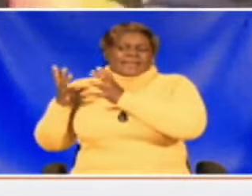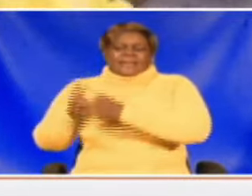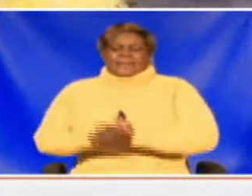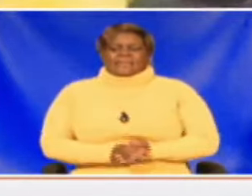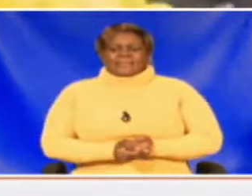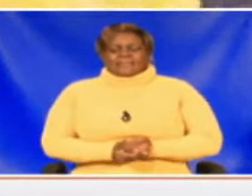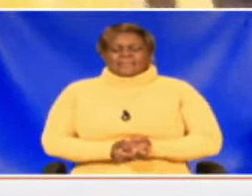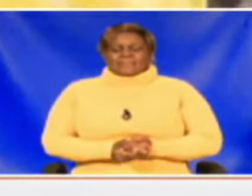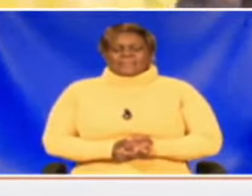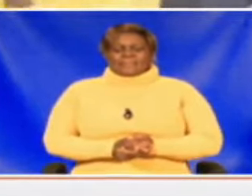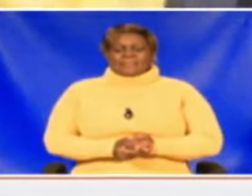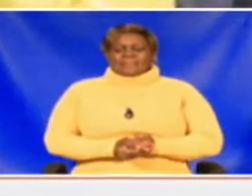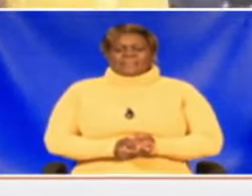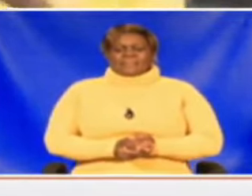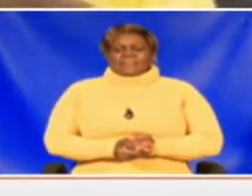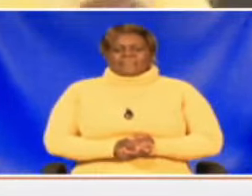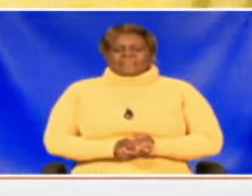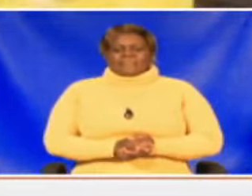zaidi.